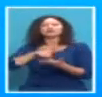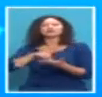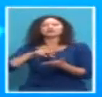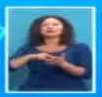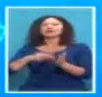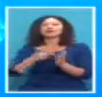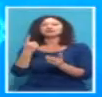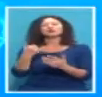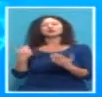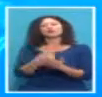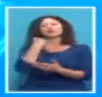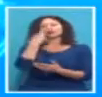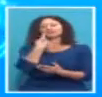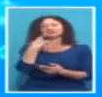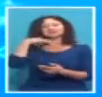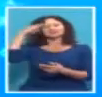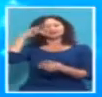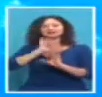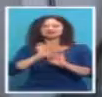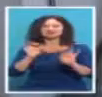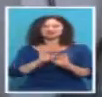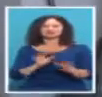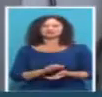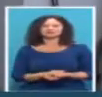новых лиц Казахстана» в нашем следующем материале.